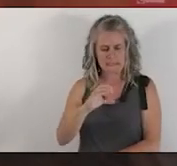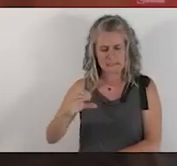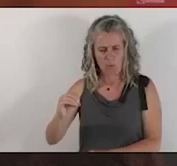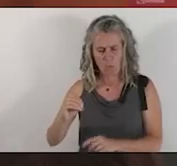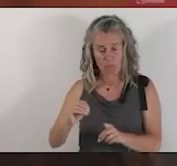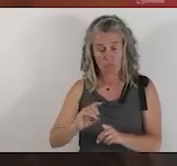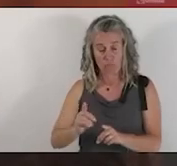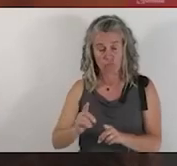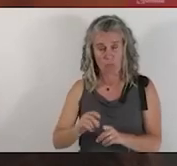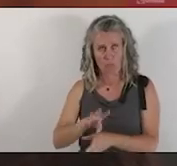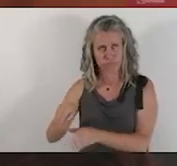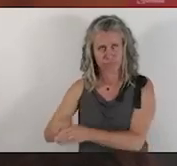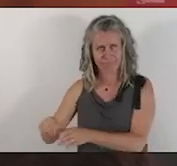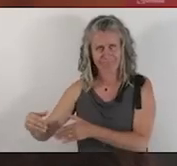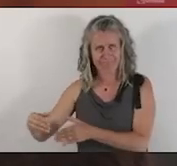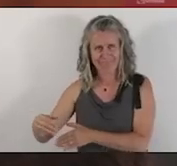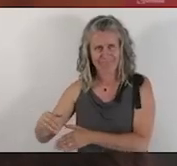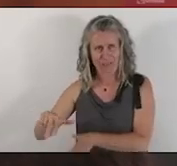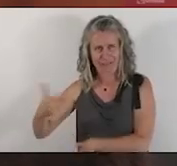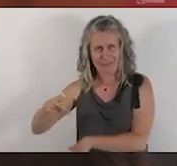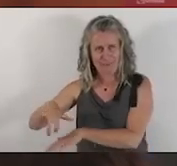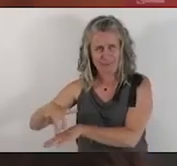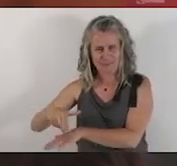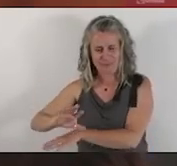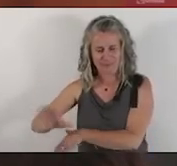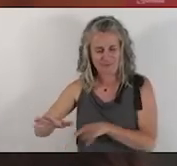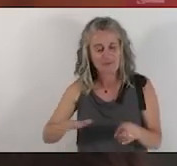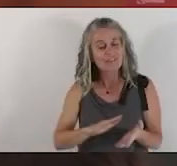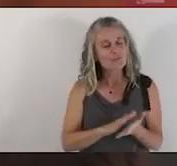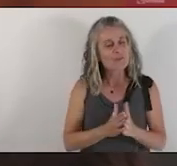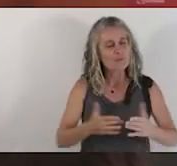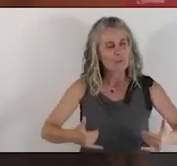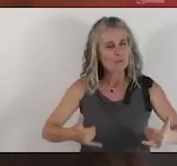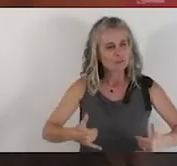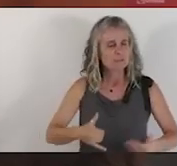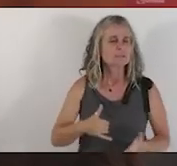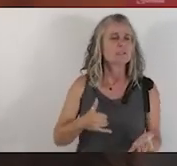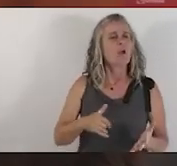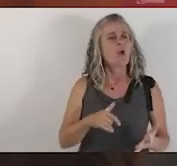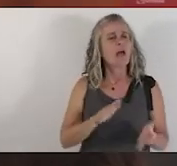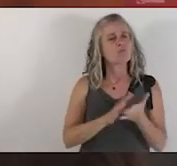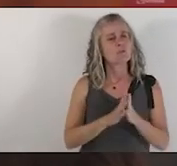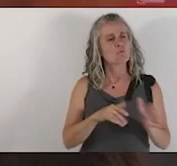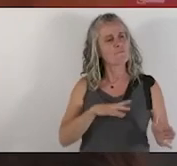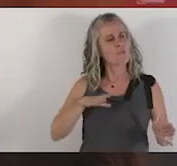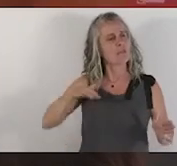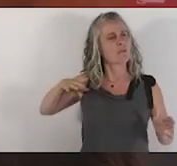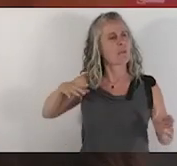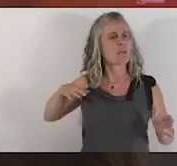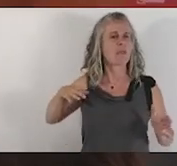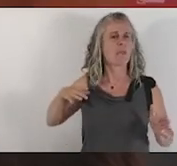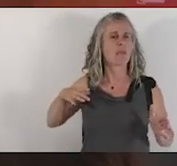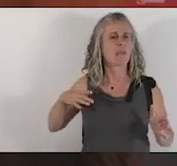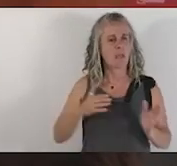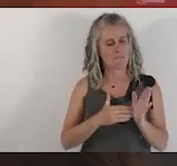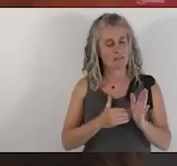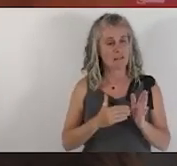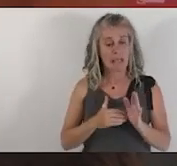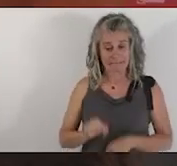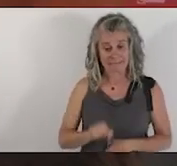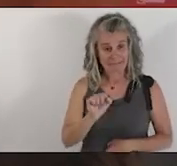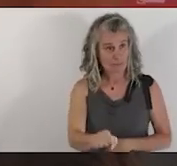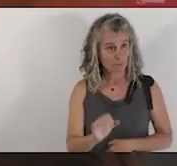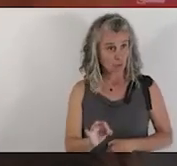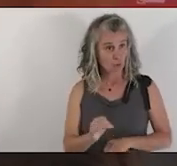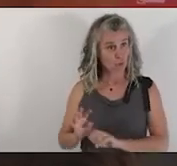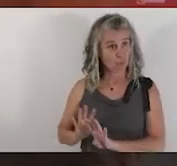qui est dans le 13e arrondissement, excusez-moi, l'association Fierté Marseille qui organise notamment la marche des fiertés qui aura lieu samedi, qui est